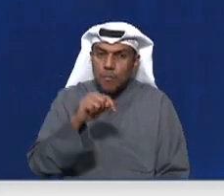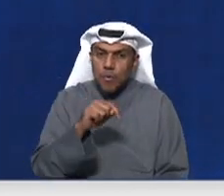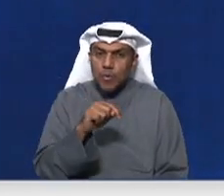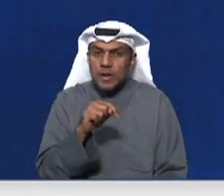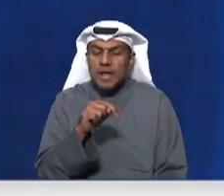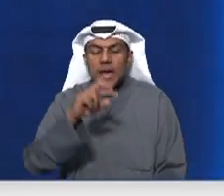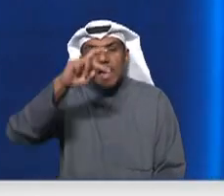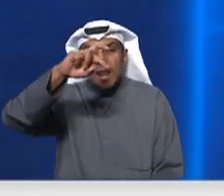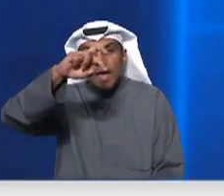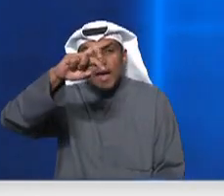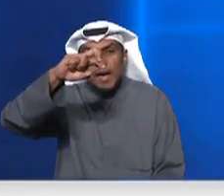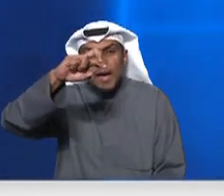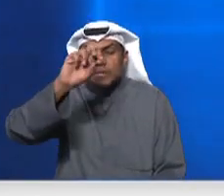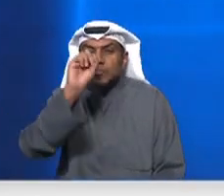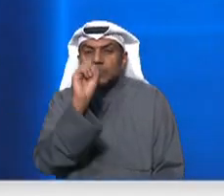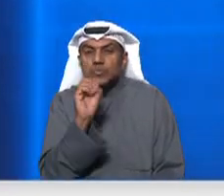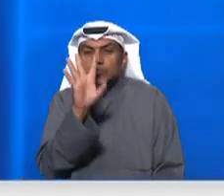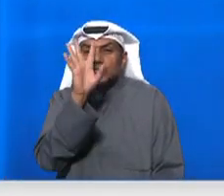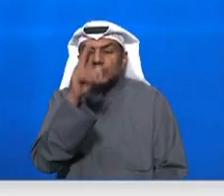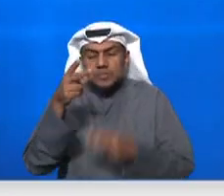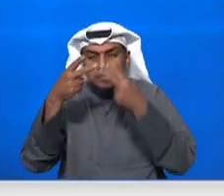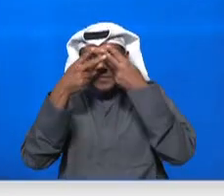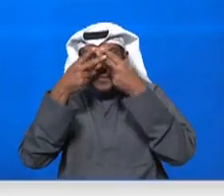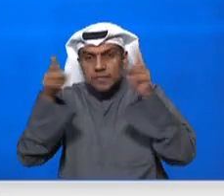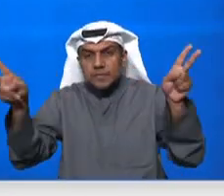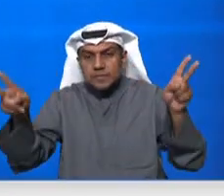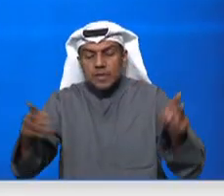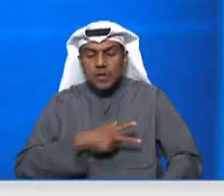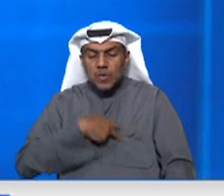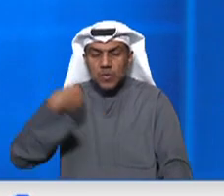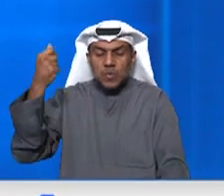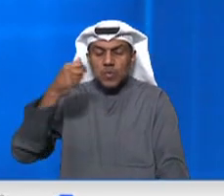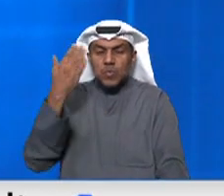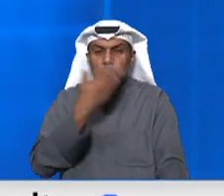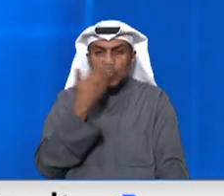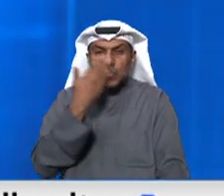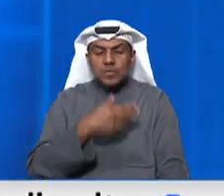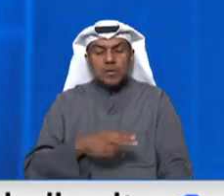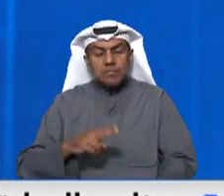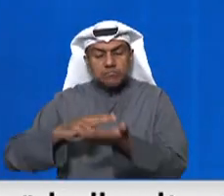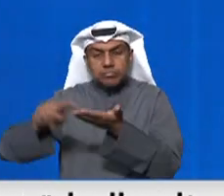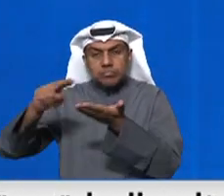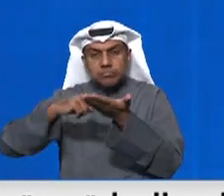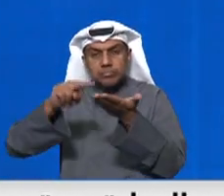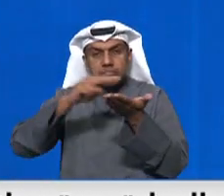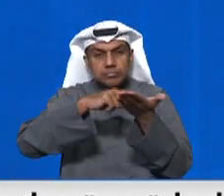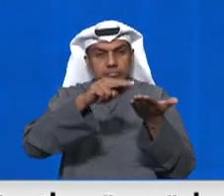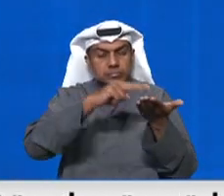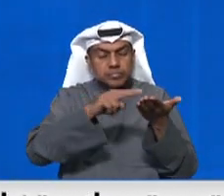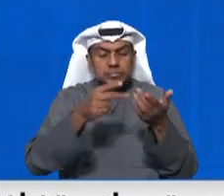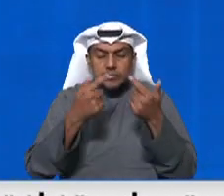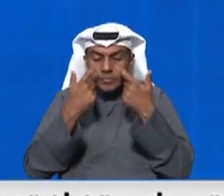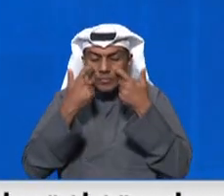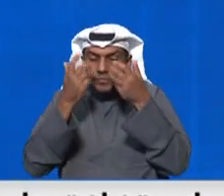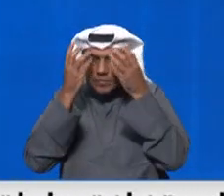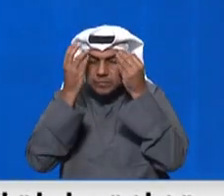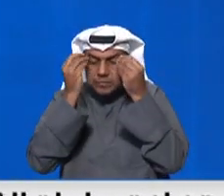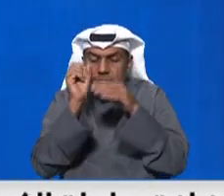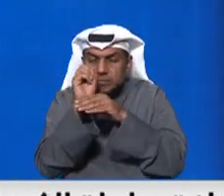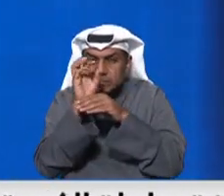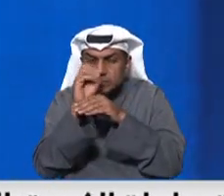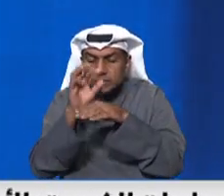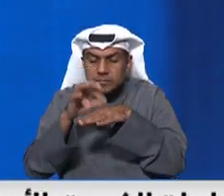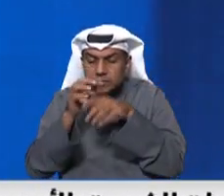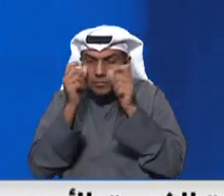اليوم الأحد. وأشارت إلى أن الوزارة تبث يوميا رسائل توعية للتوجيه الفني العام لمختلف